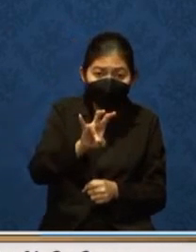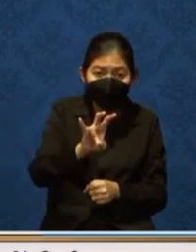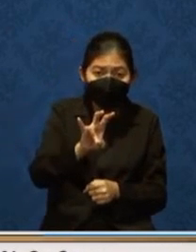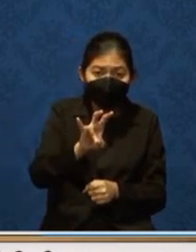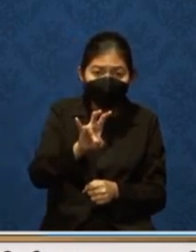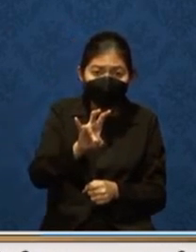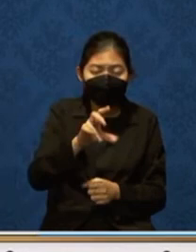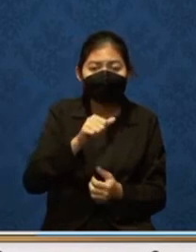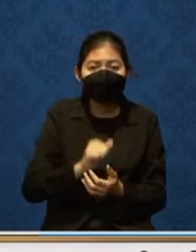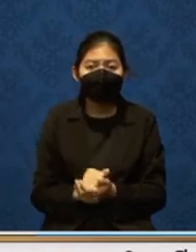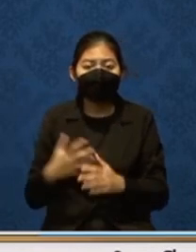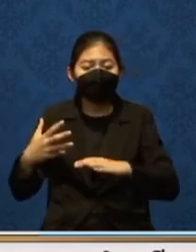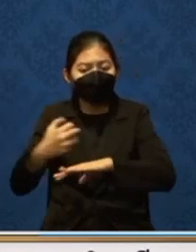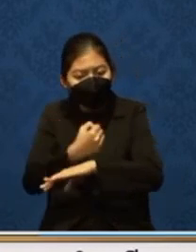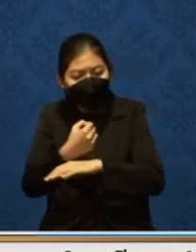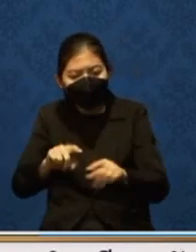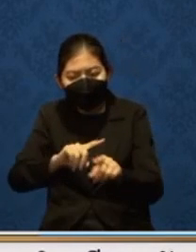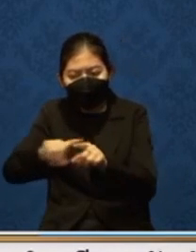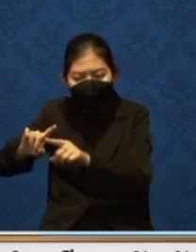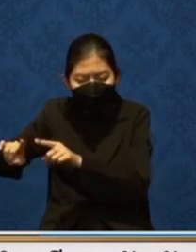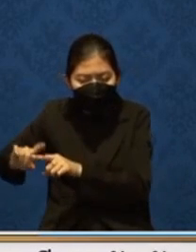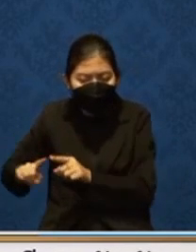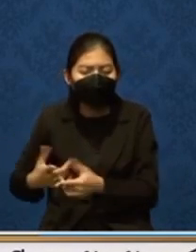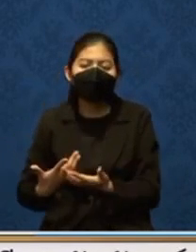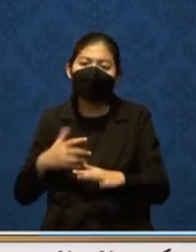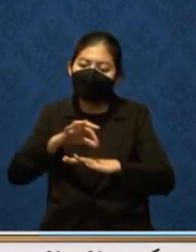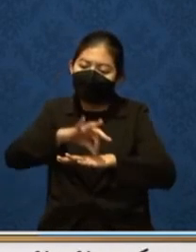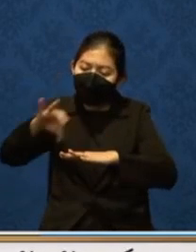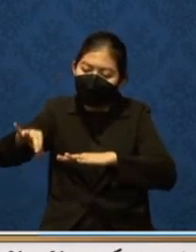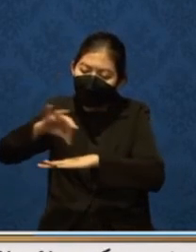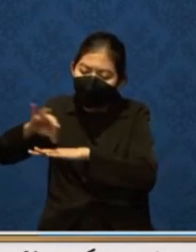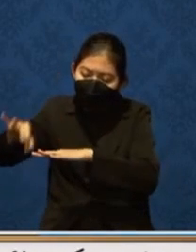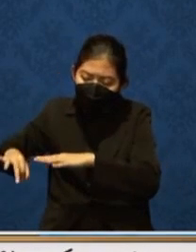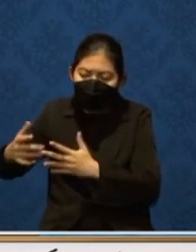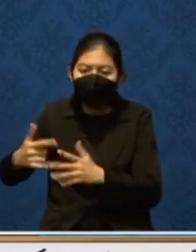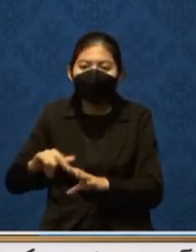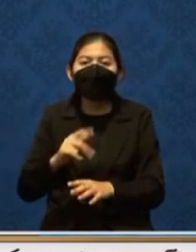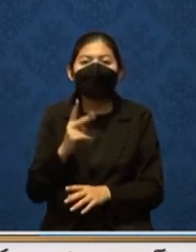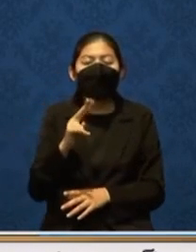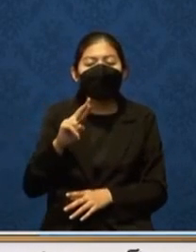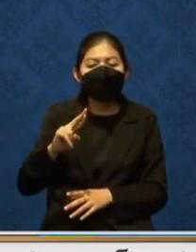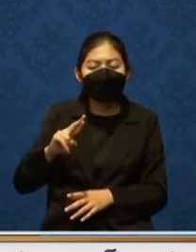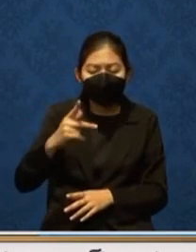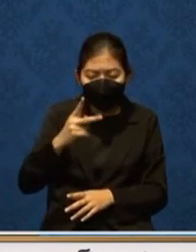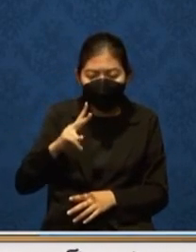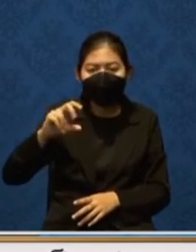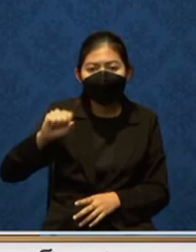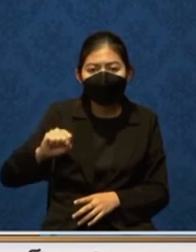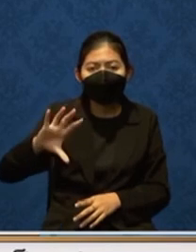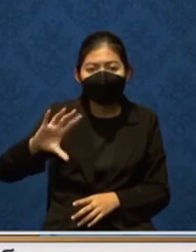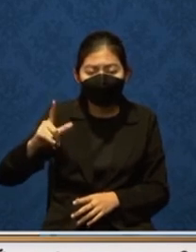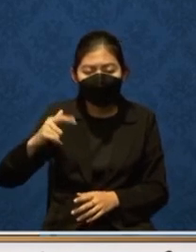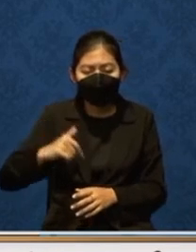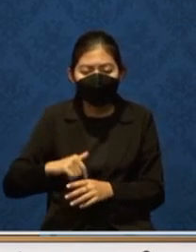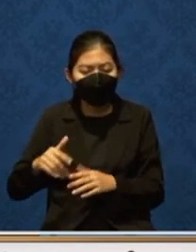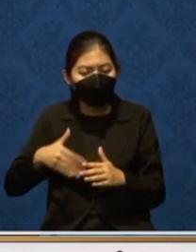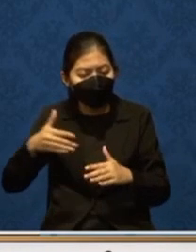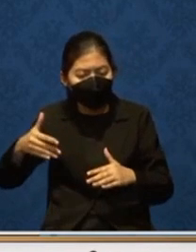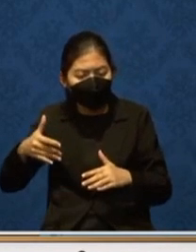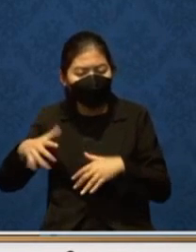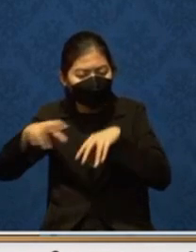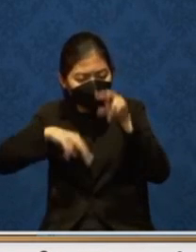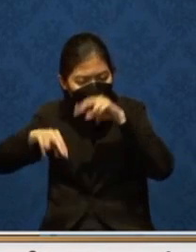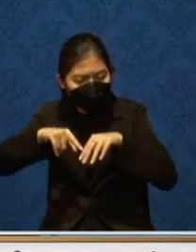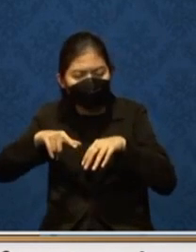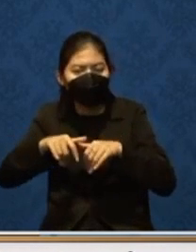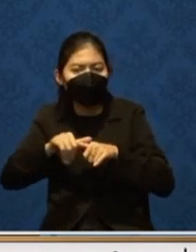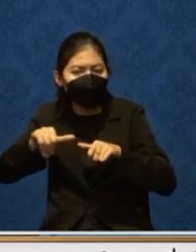บเมื่พักการเมืองทงหลายหมดบดบาทลงและกดูถ้าว่ ค. สอช. น่จะอยู่ยาวท่านรัฐมติก็กลับหววนเข